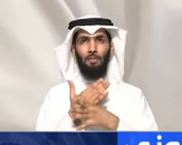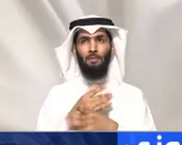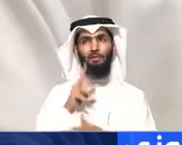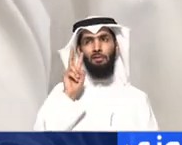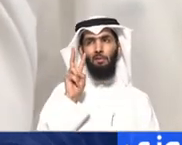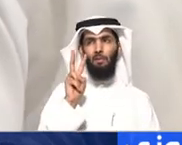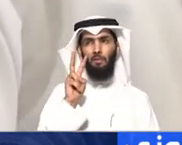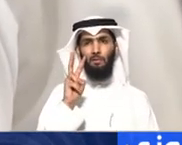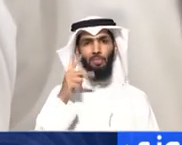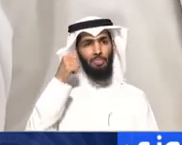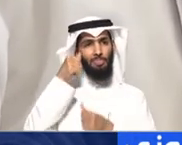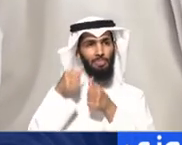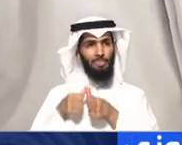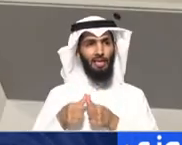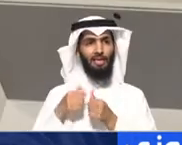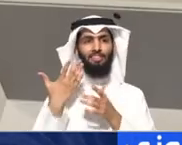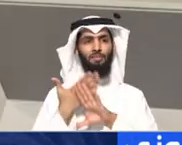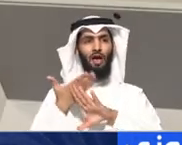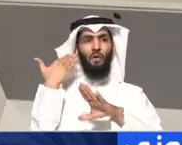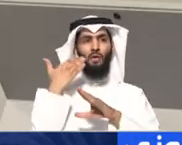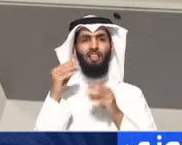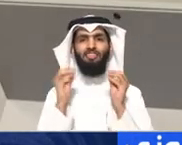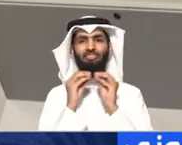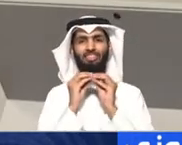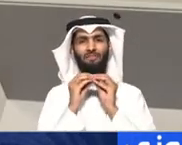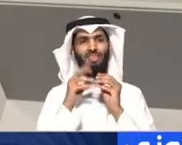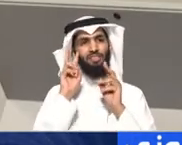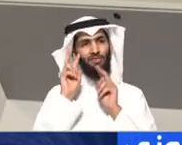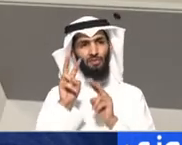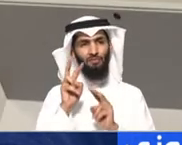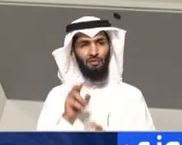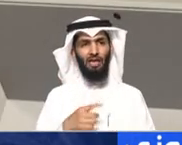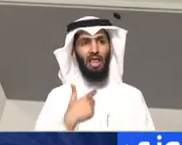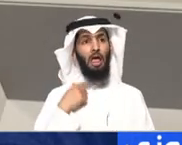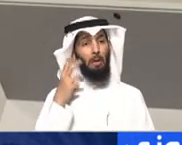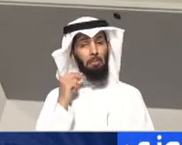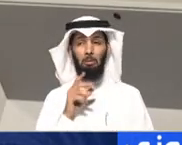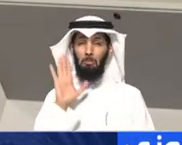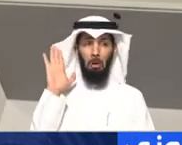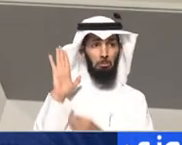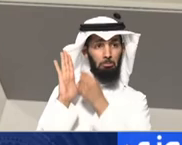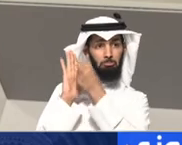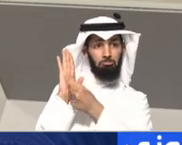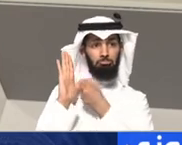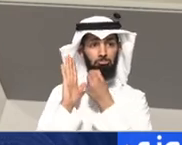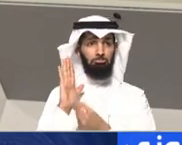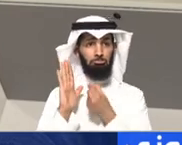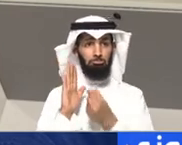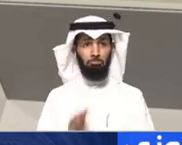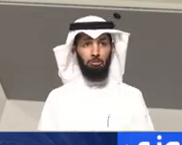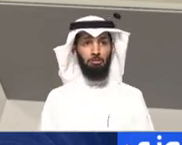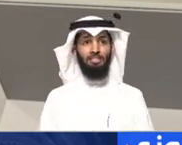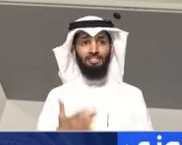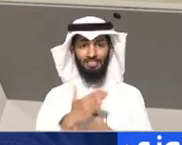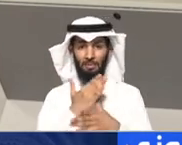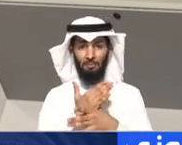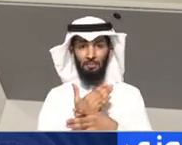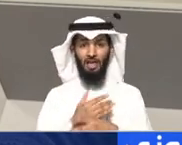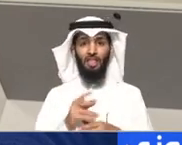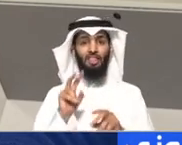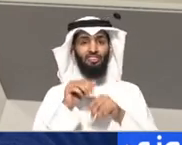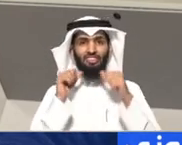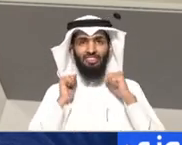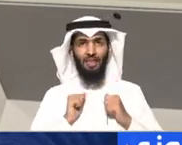بي يعني ينسى التقليدي نهائيا، فأنا أستخدم هذه الصبورة طبعا في يعني في الكلاس عدة مرات لشد انتباه الطلبة،